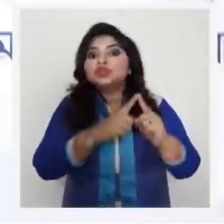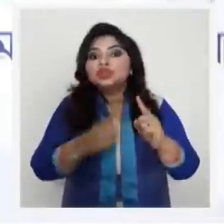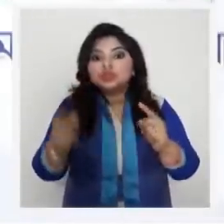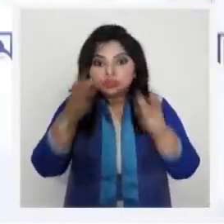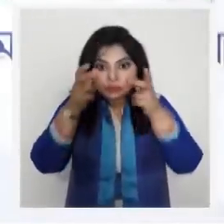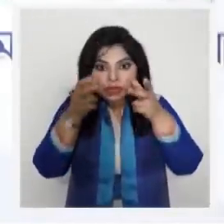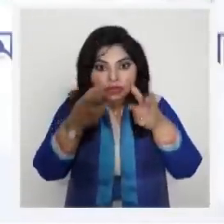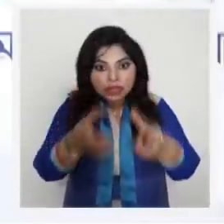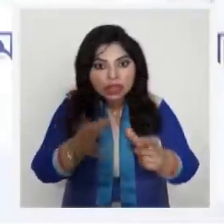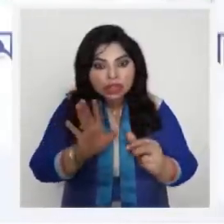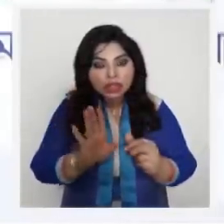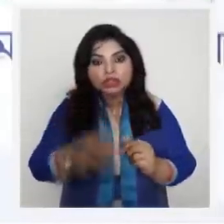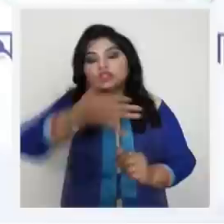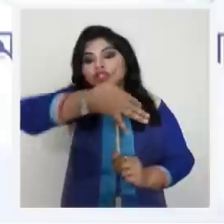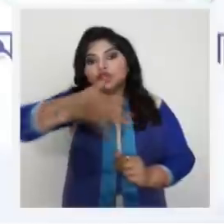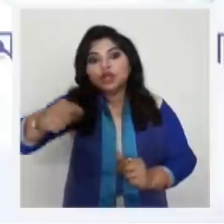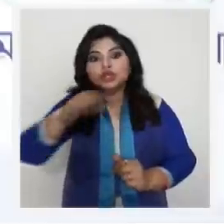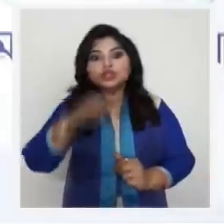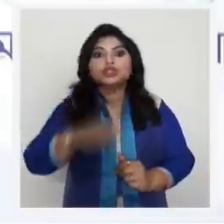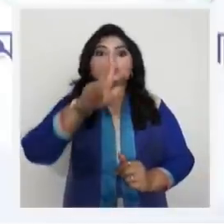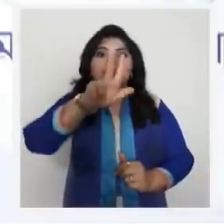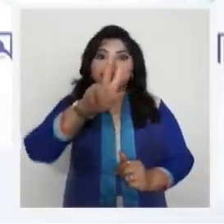24 ঘন্টা আইসোলেশনে যুক্ত হয়েছেন